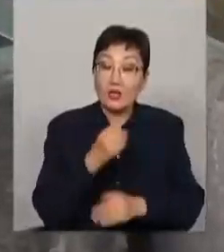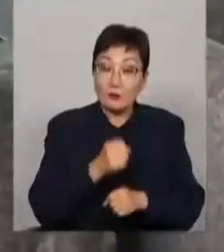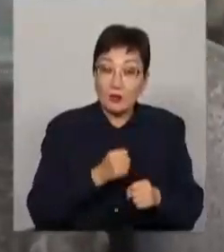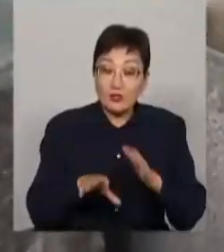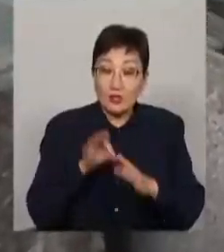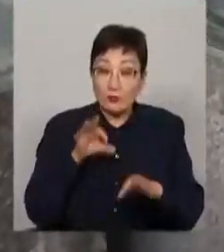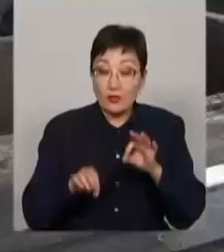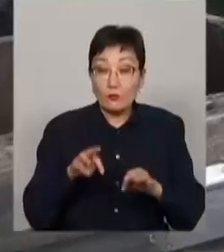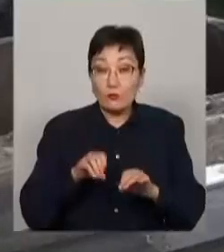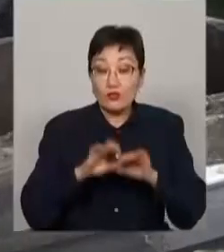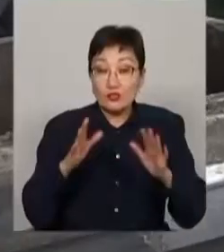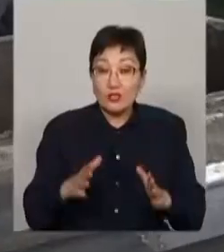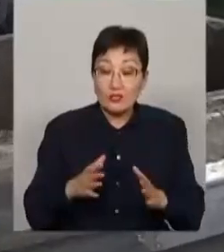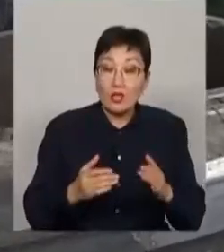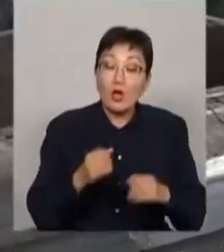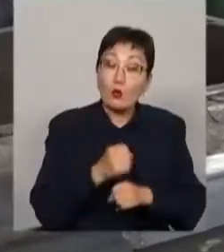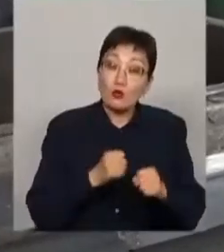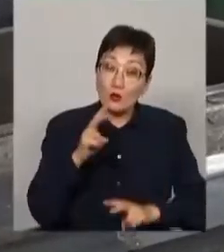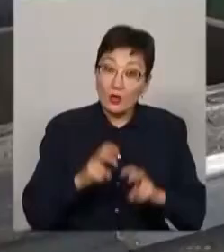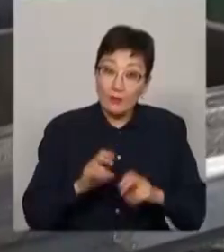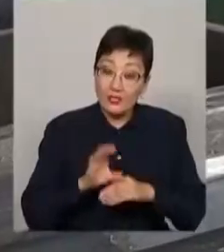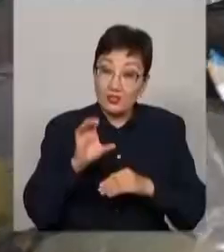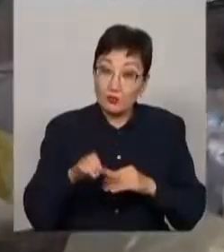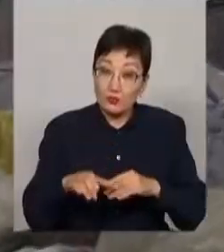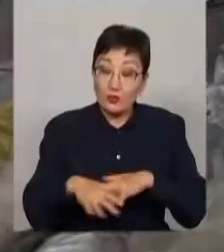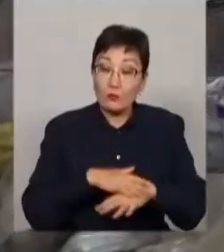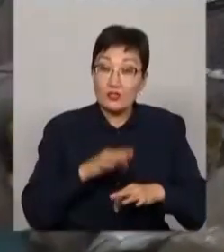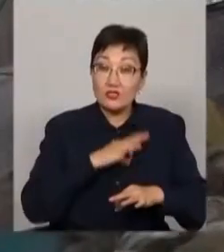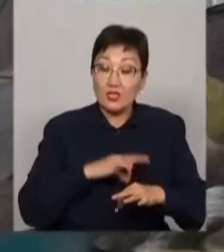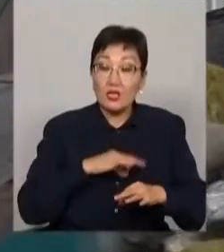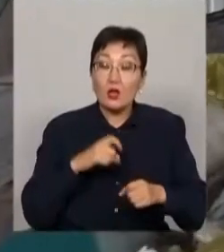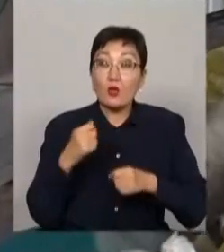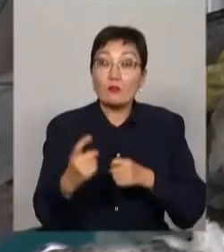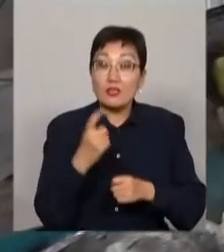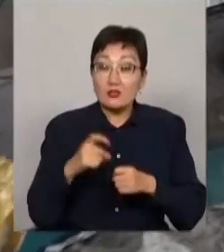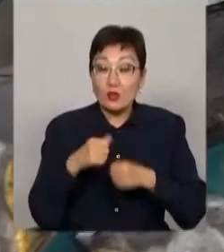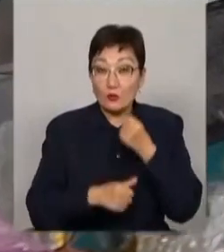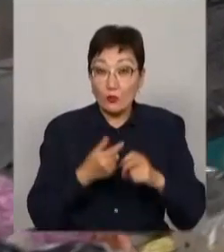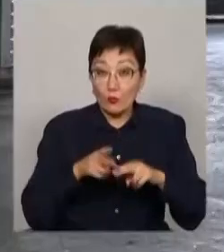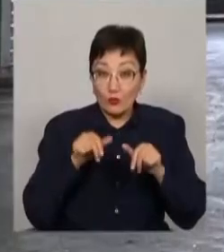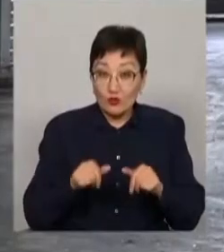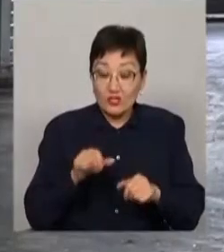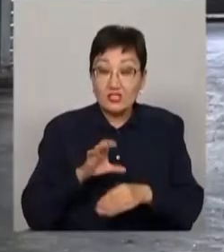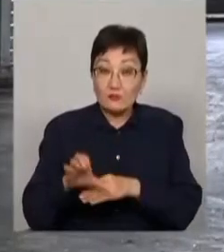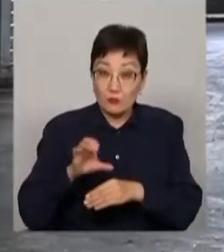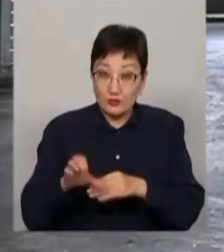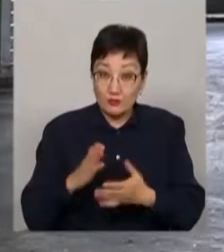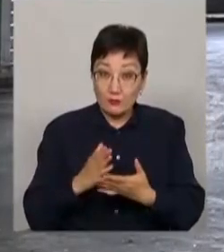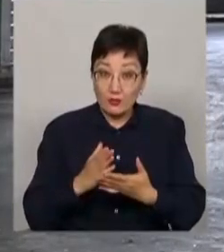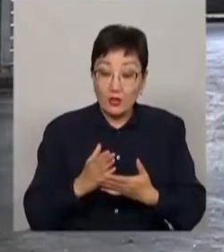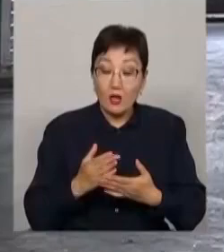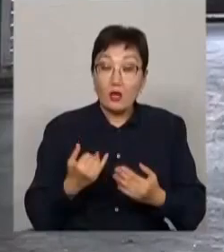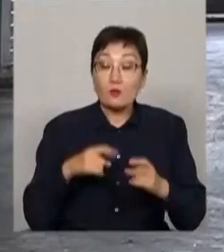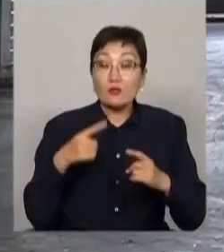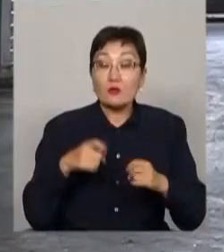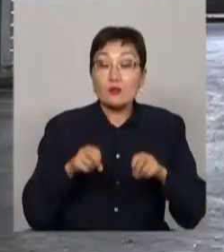сортталған қоқыс тиеліп, өңдеу компанияларына жіберіледі. Бұл көпшілік қолданатын синтетикалық бұйымның бәрі осы жерден шығады деген сөз. Бұл ретте айта кету